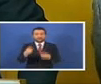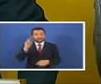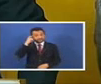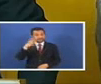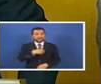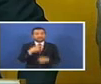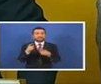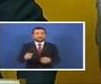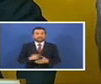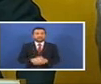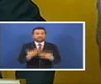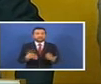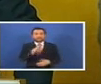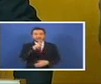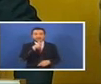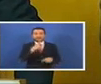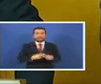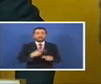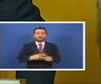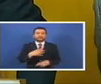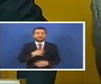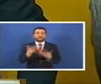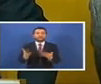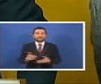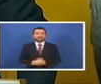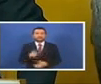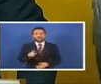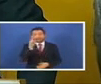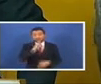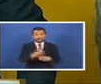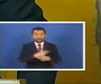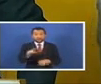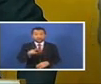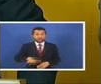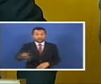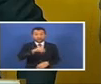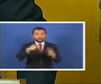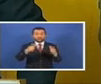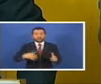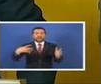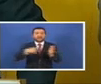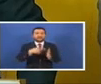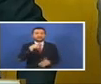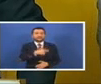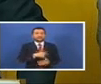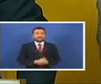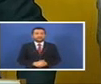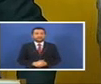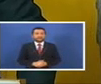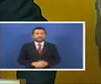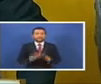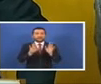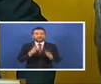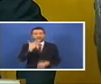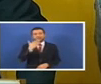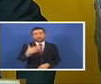iradeye sahiptir, bilgi ve birikime sahiptir. Bu nedenle Kürtler bugün hedeftir. Ancak